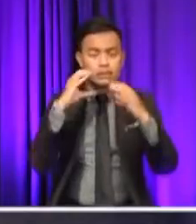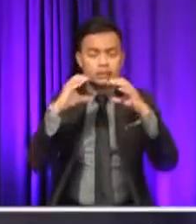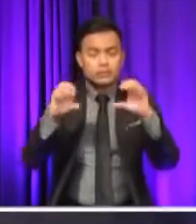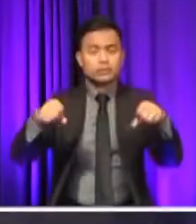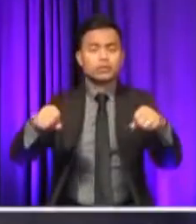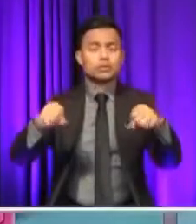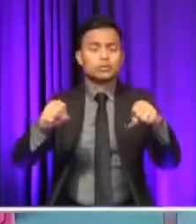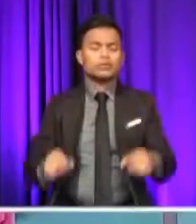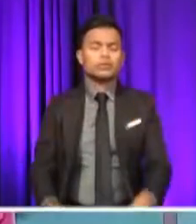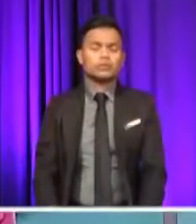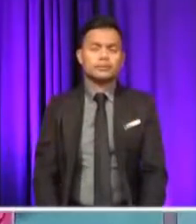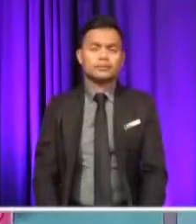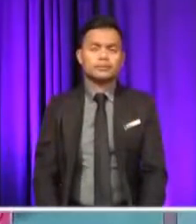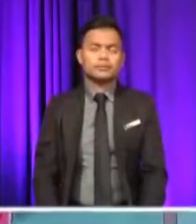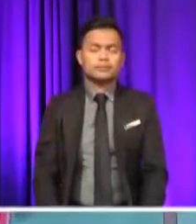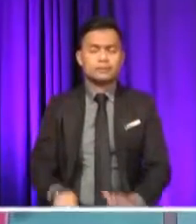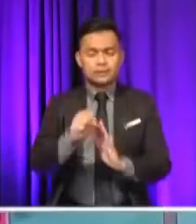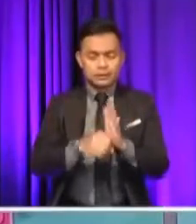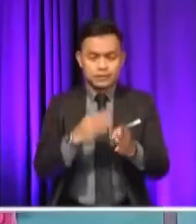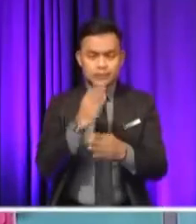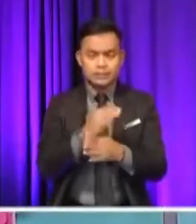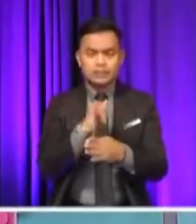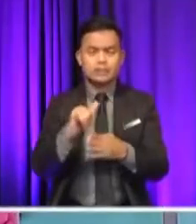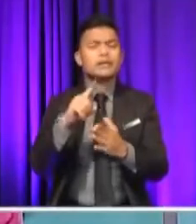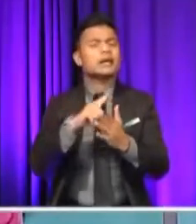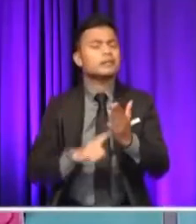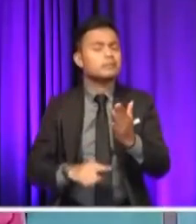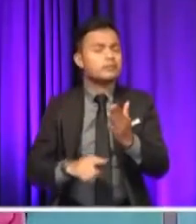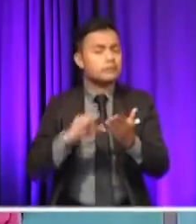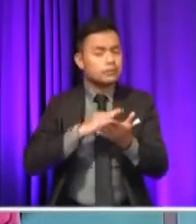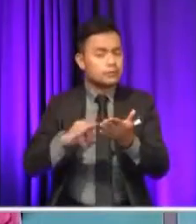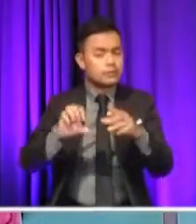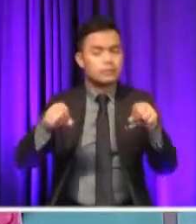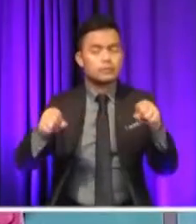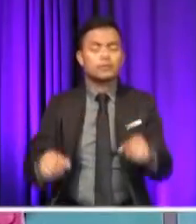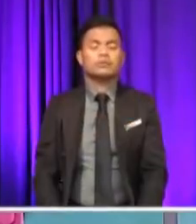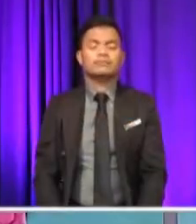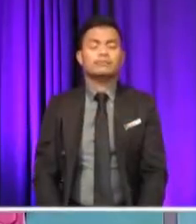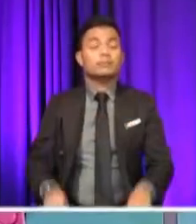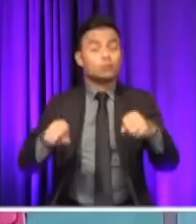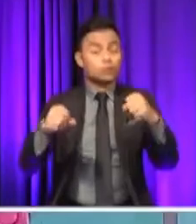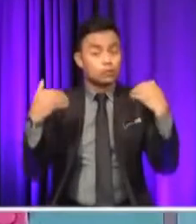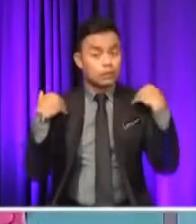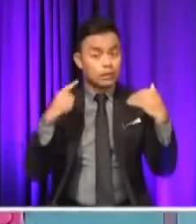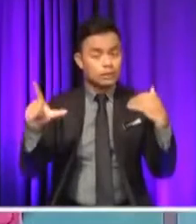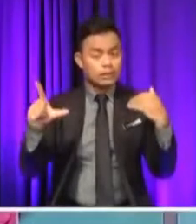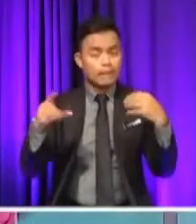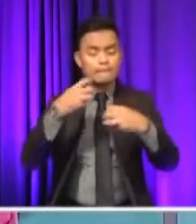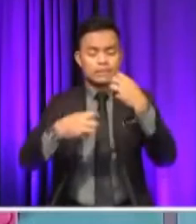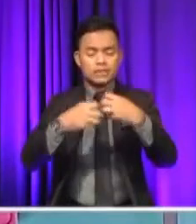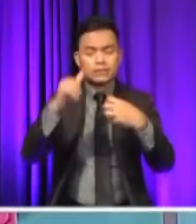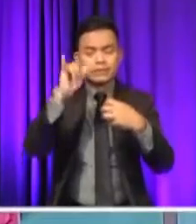motor itulah, motor inilah. Okey. Sebenarnya apa fungsi motor? Okey. Motor ialah mesin yang berupaya menukar